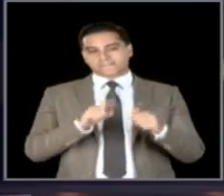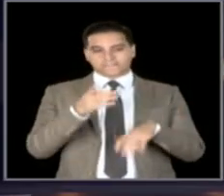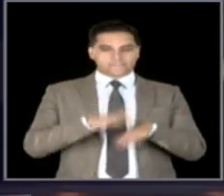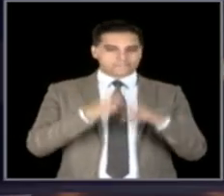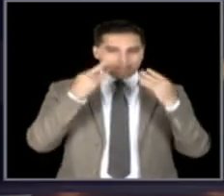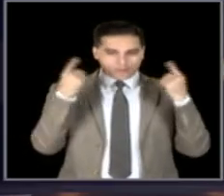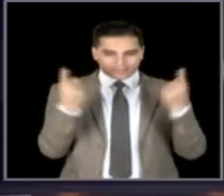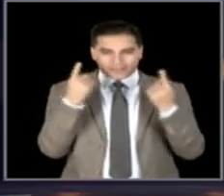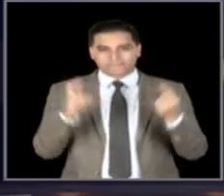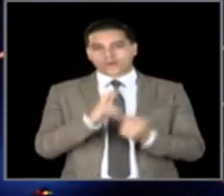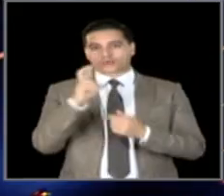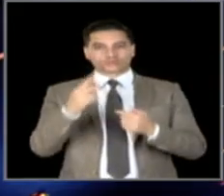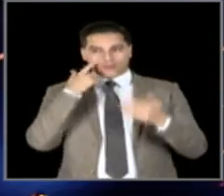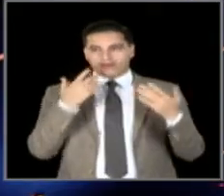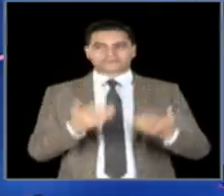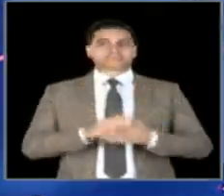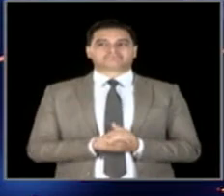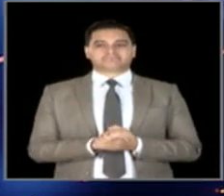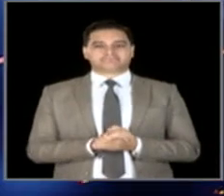معلومات عامه والسؤال